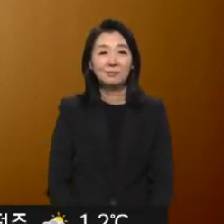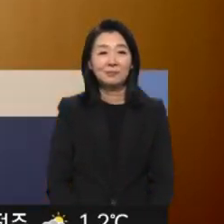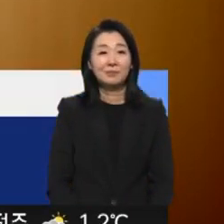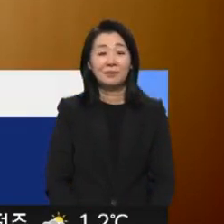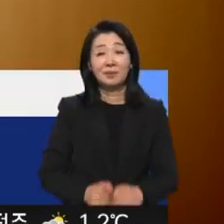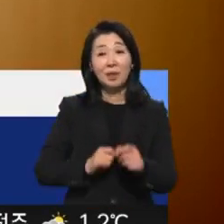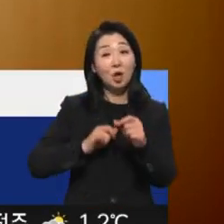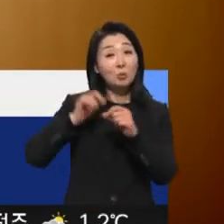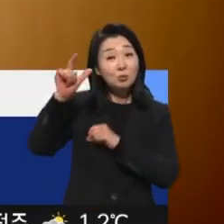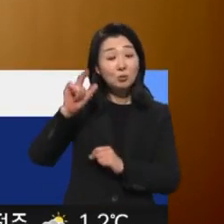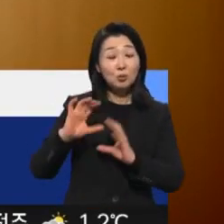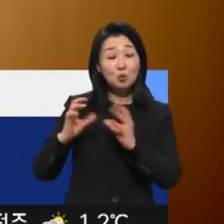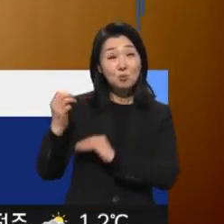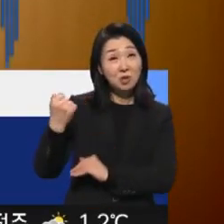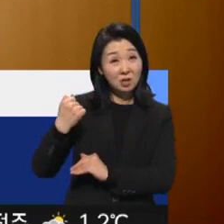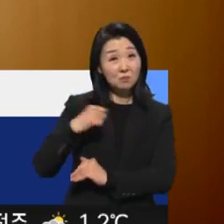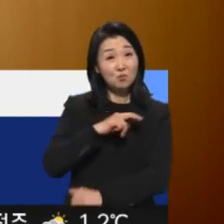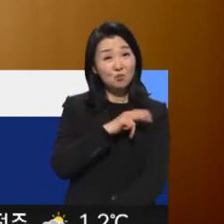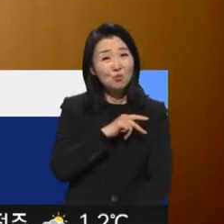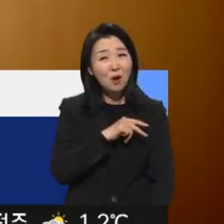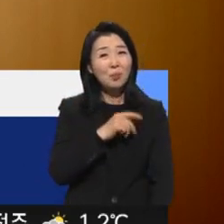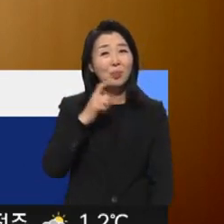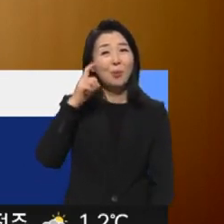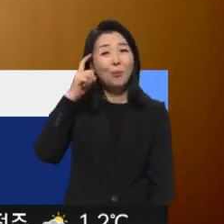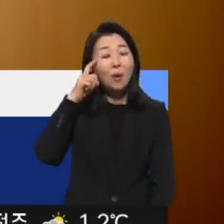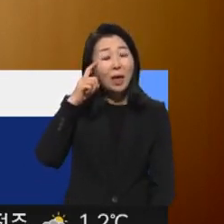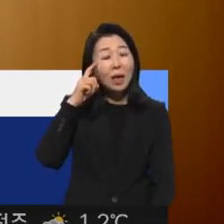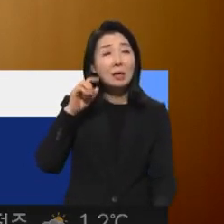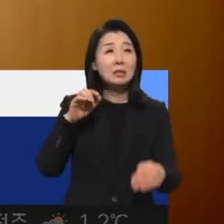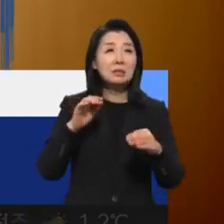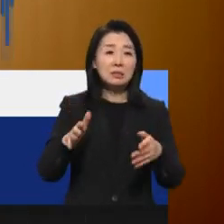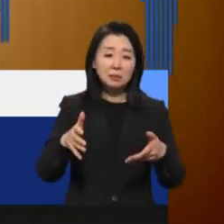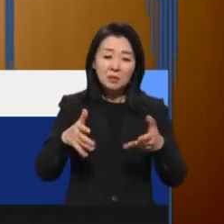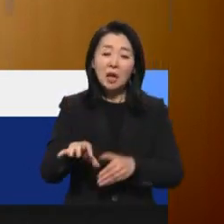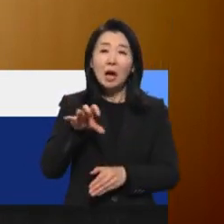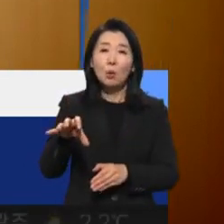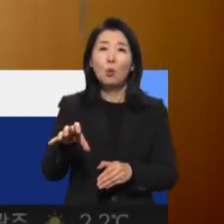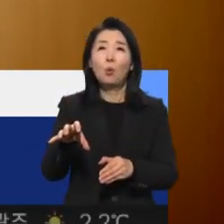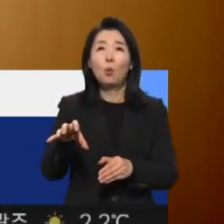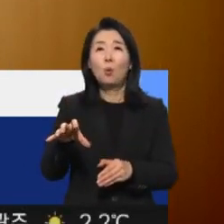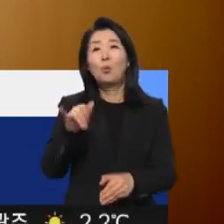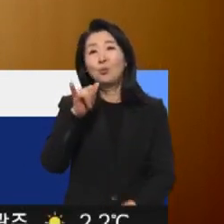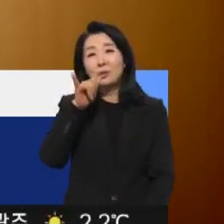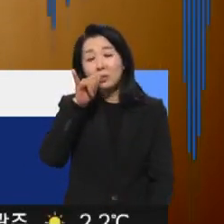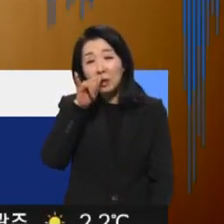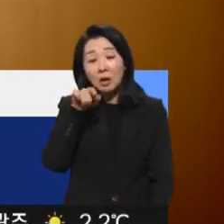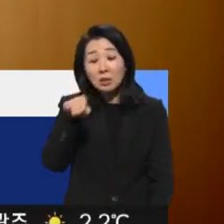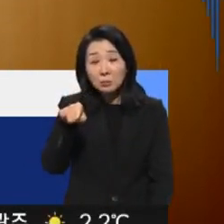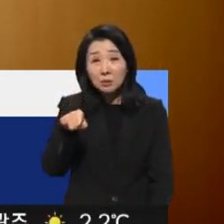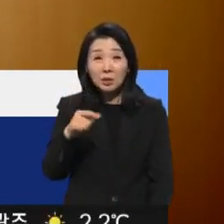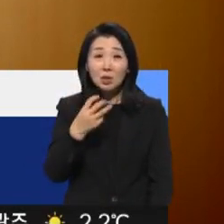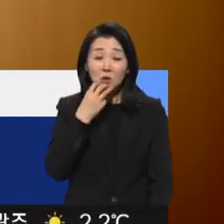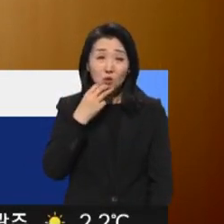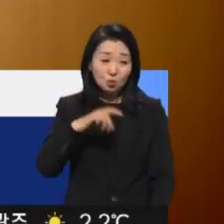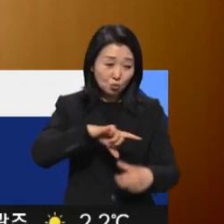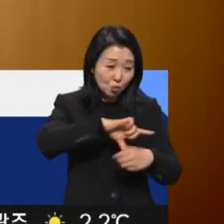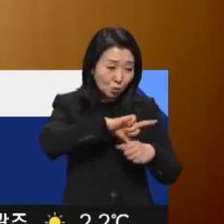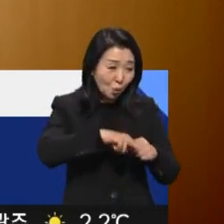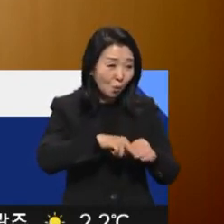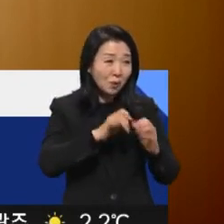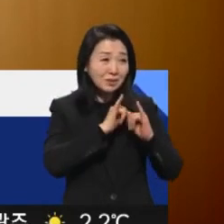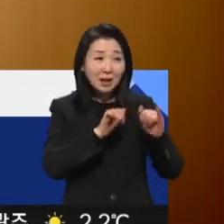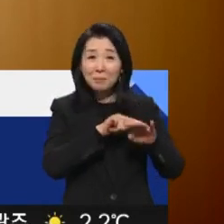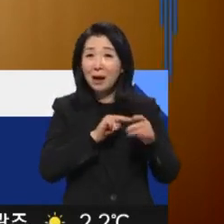거기다가 국민의힘 의원들은 텃밭에 있는 의원들이에요. 그분들이 수도권 민심을 알 수가 없어요.